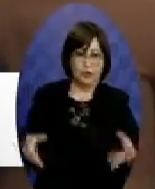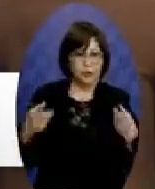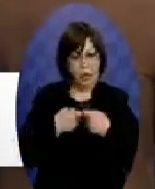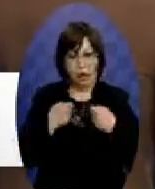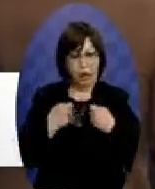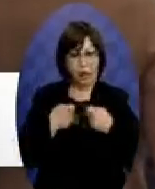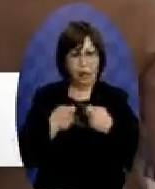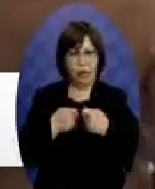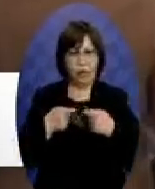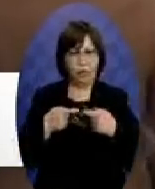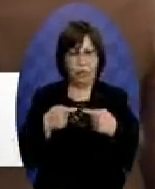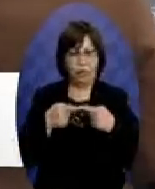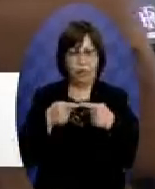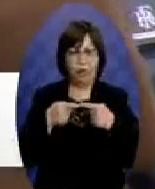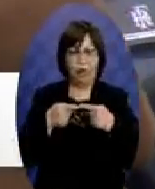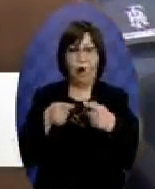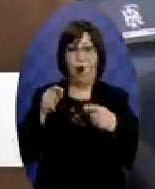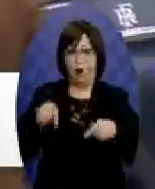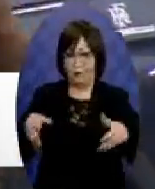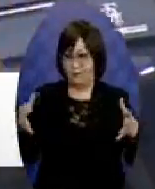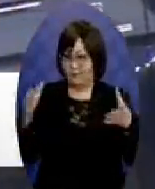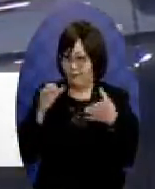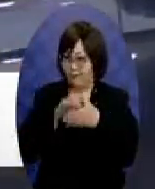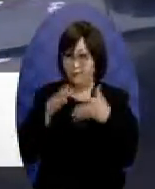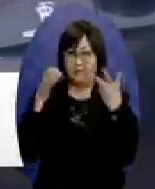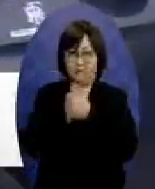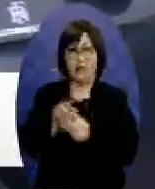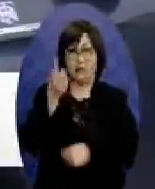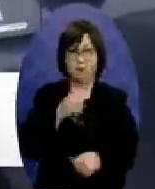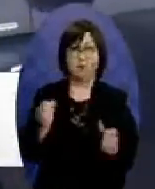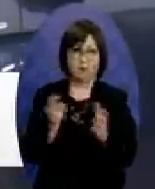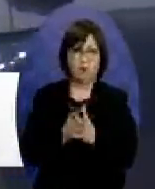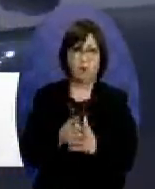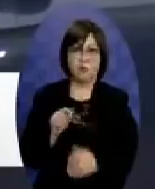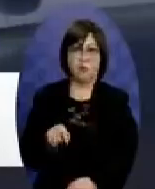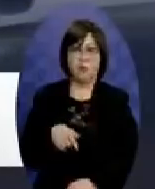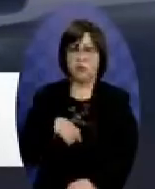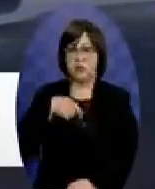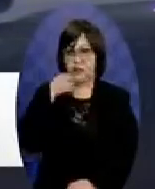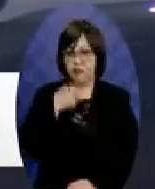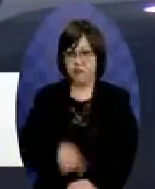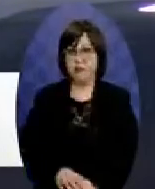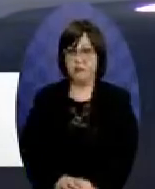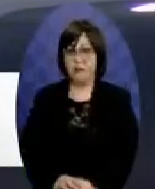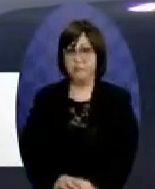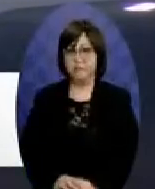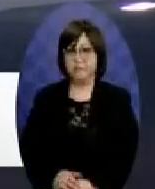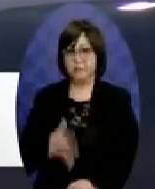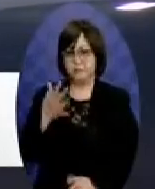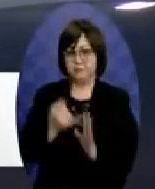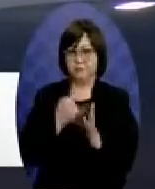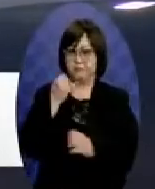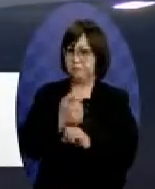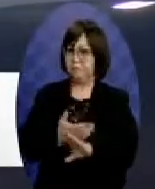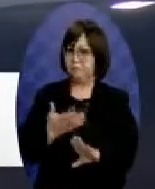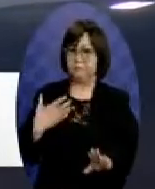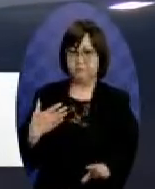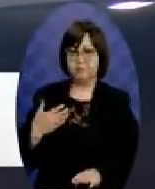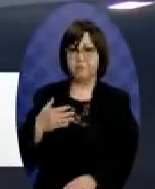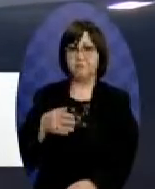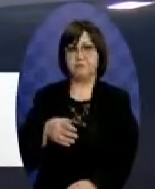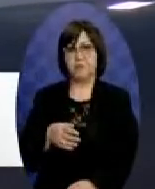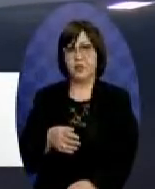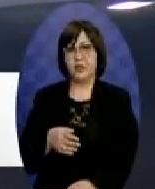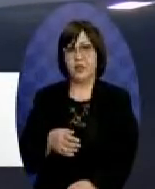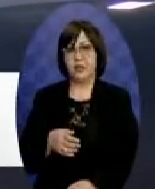өнөөгийн энэ найрамдал дайнаас чухал гэдгийг зохон тэмдэгсэн байгаа юм аа. За хатагтай Меркель 56 жилийн тэртээ Конрад Аденауэр,